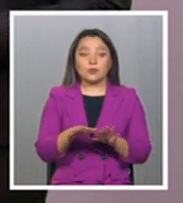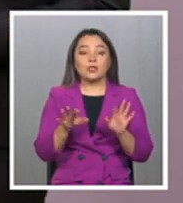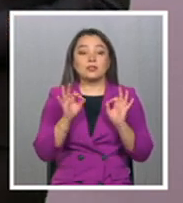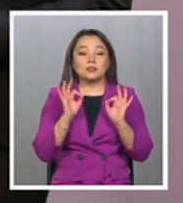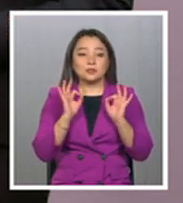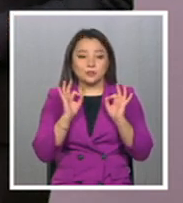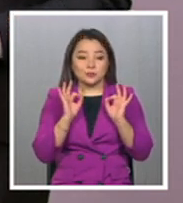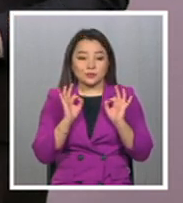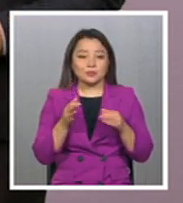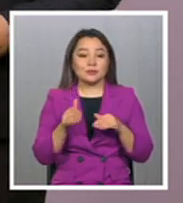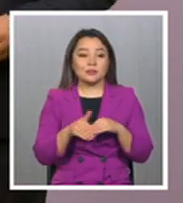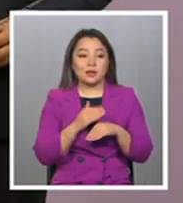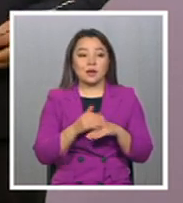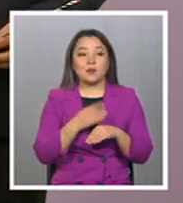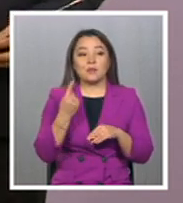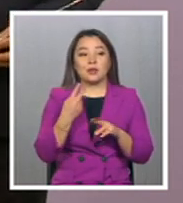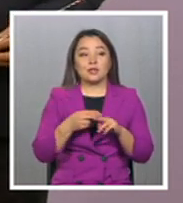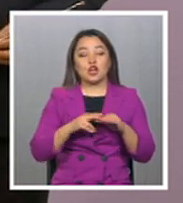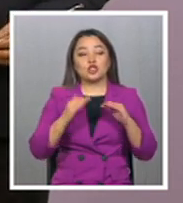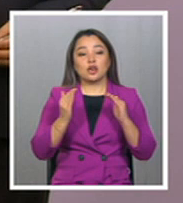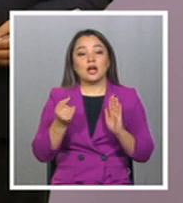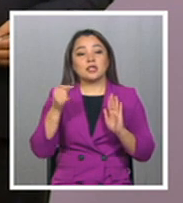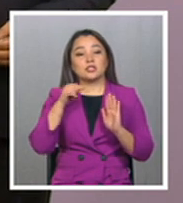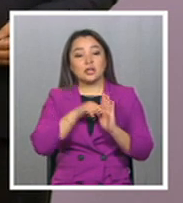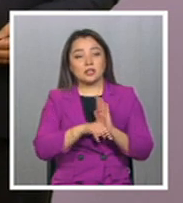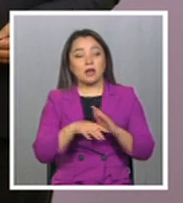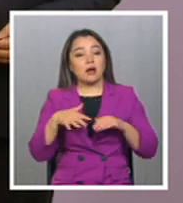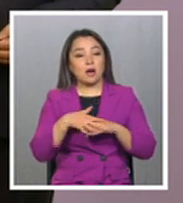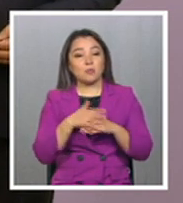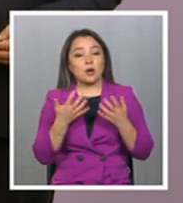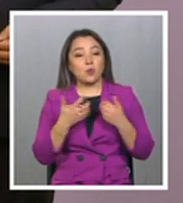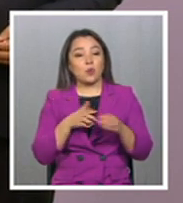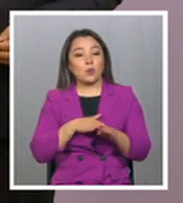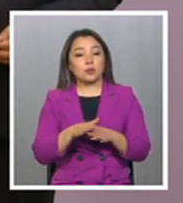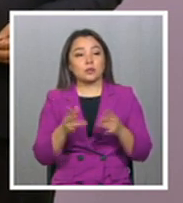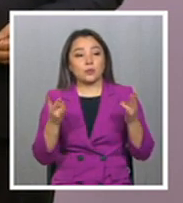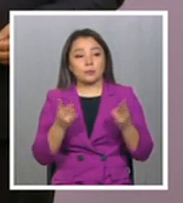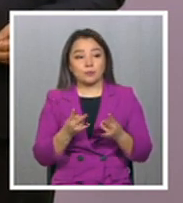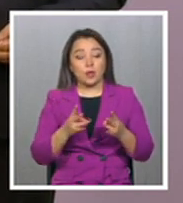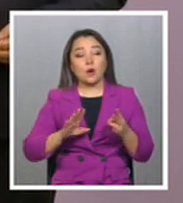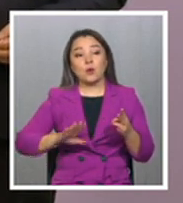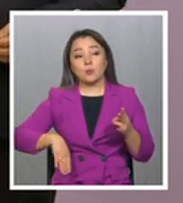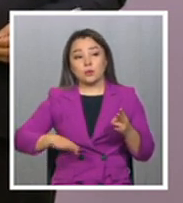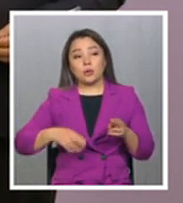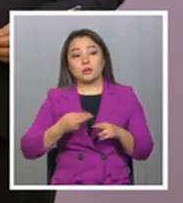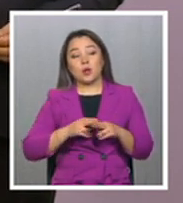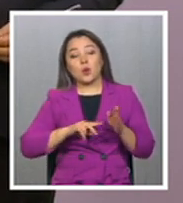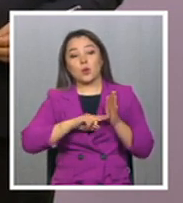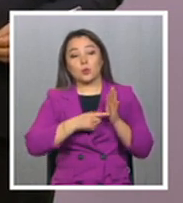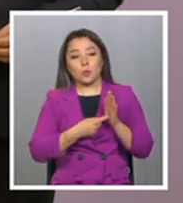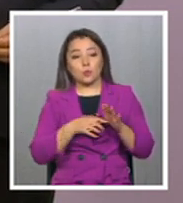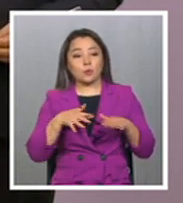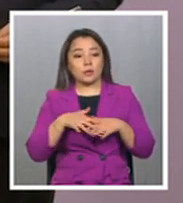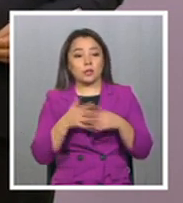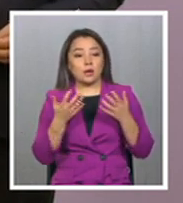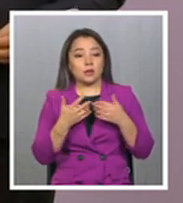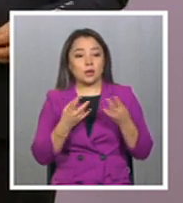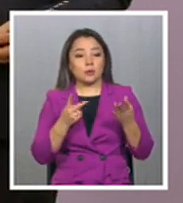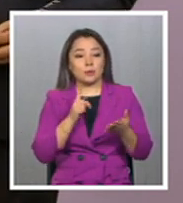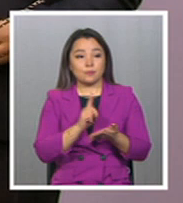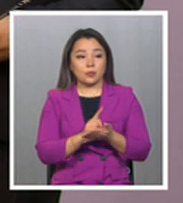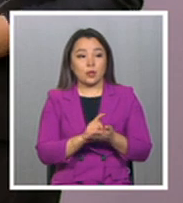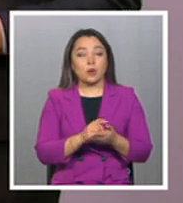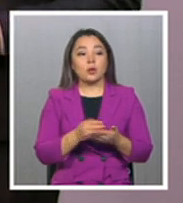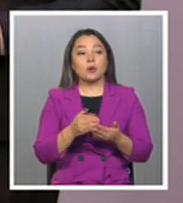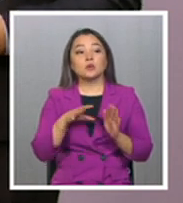Жарайсыңдар, алдымен жақшаның ішіндегі амал орындалады. Одан соң көбейту амал орындалады.